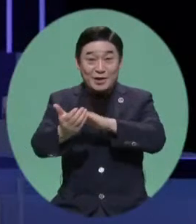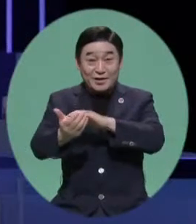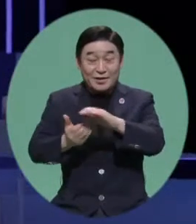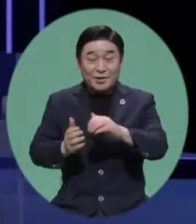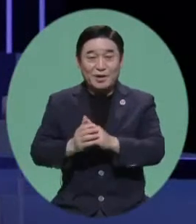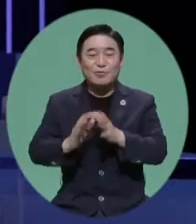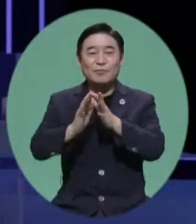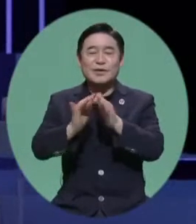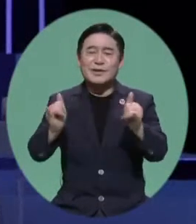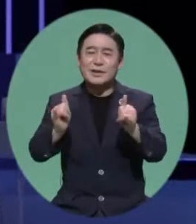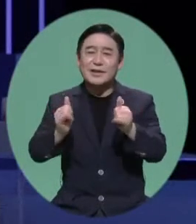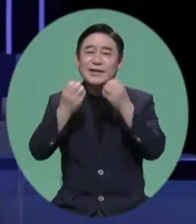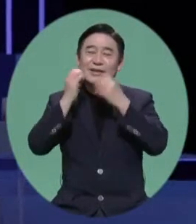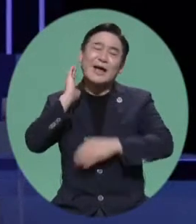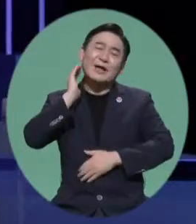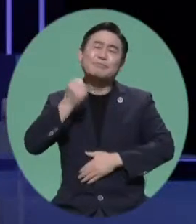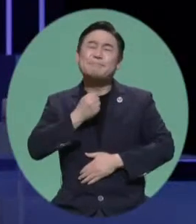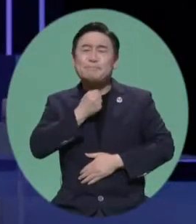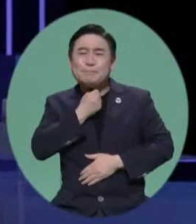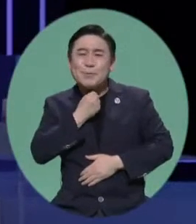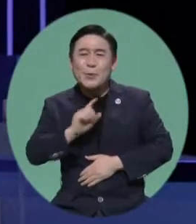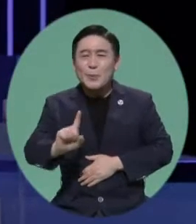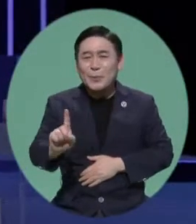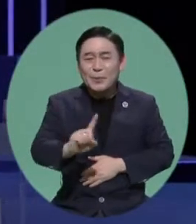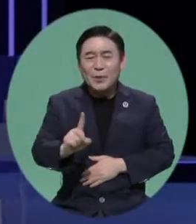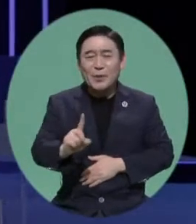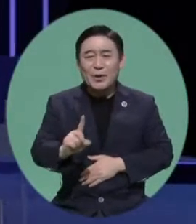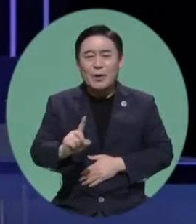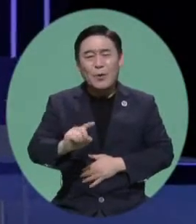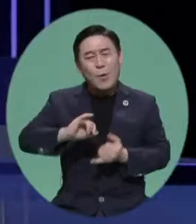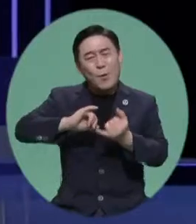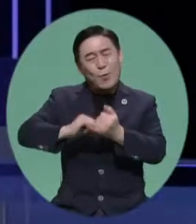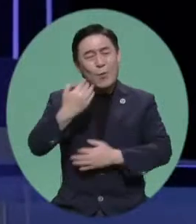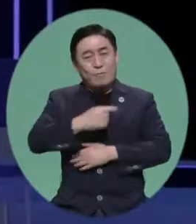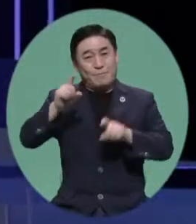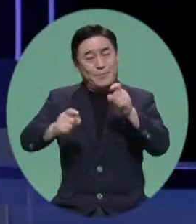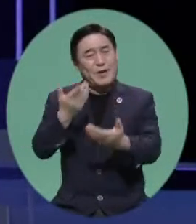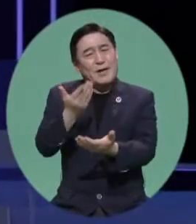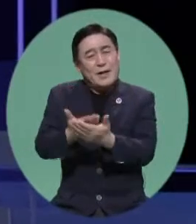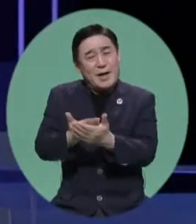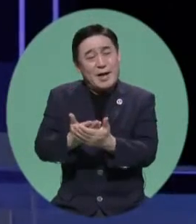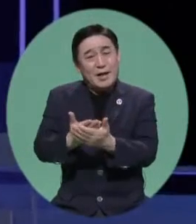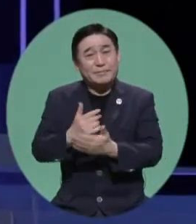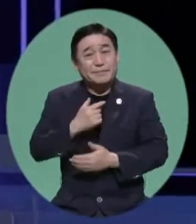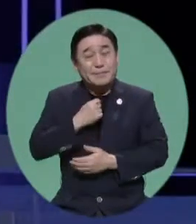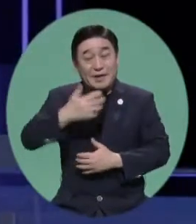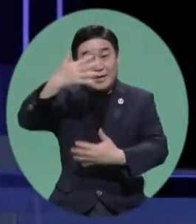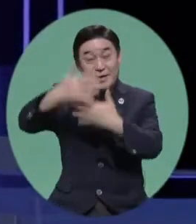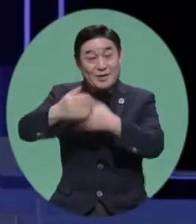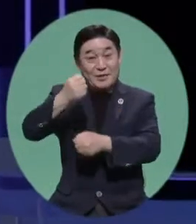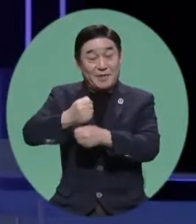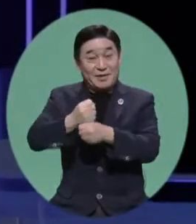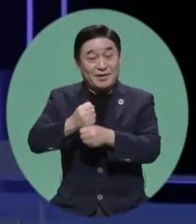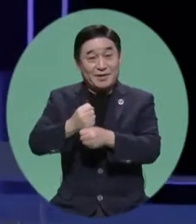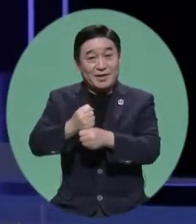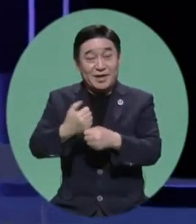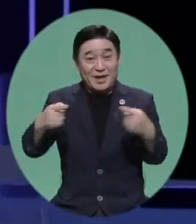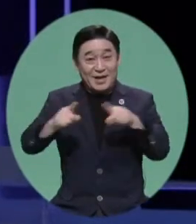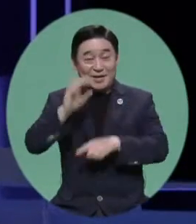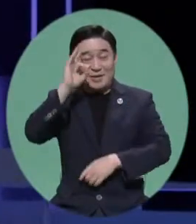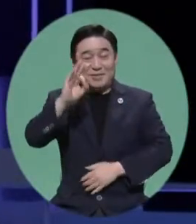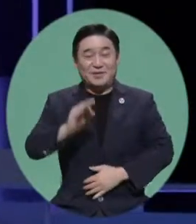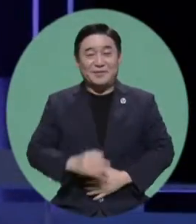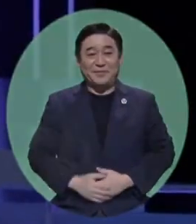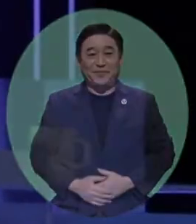앞서서 국민들이 새 대통령에게 바라는 점 이것만큼은 꼭 실천해 줬으면 다른 바람을 저희가 영상으로 준비했는데 함께